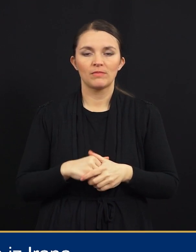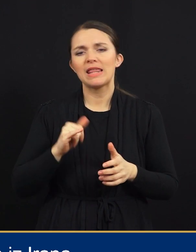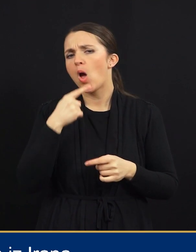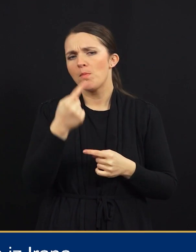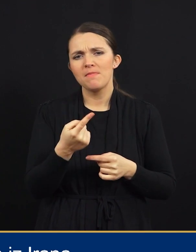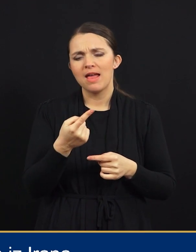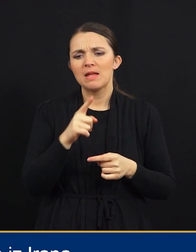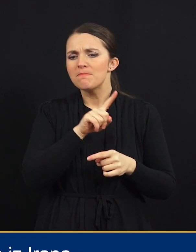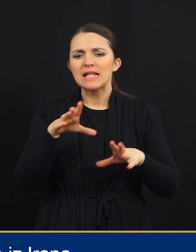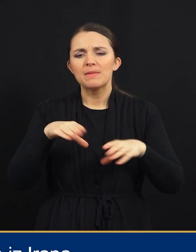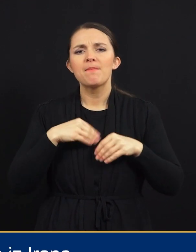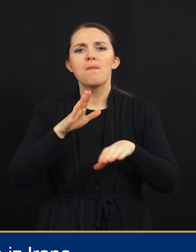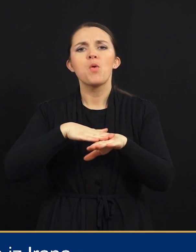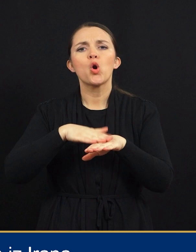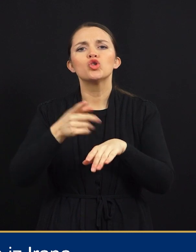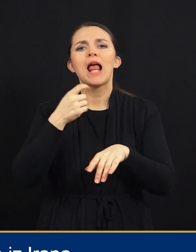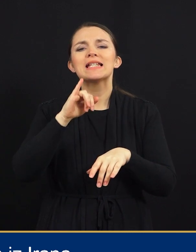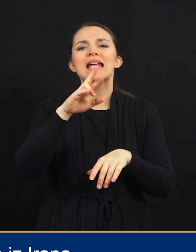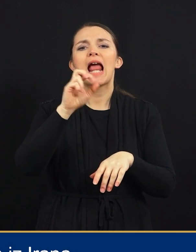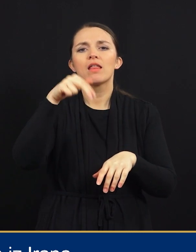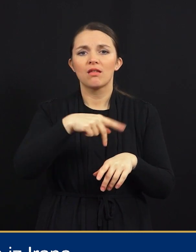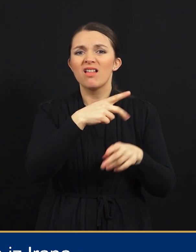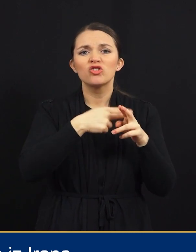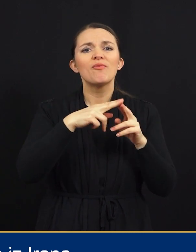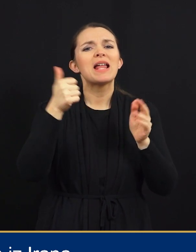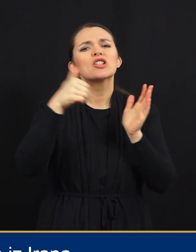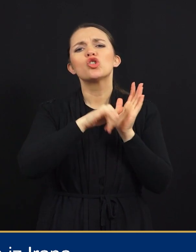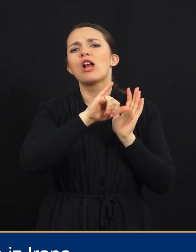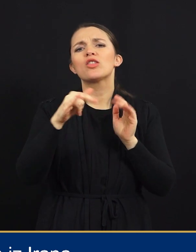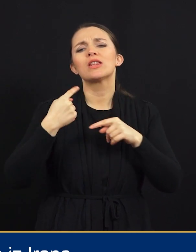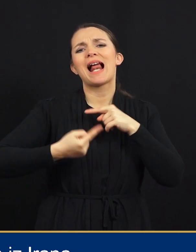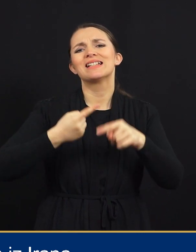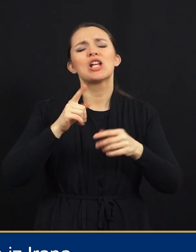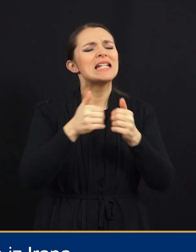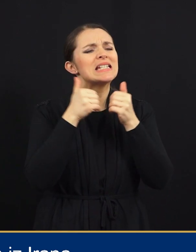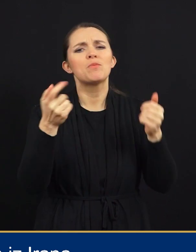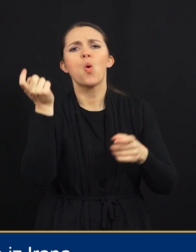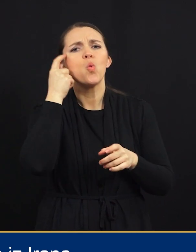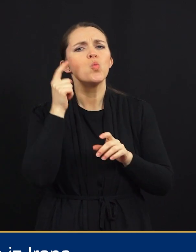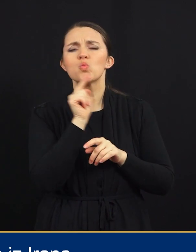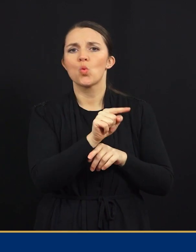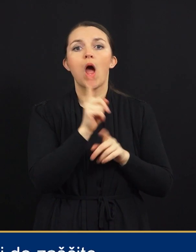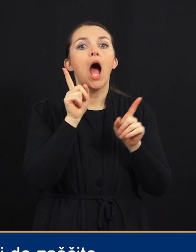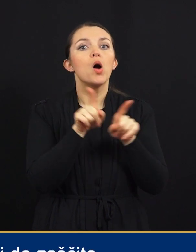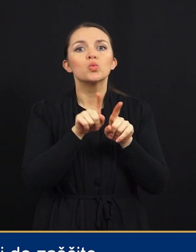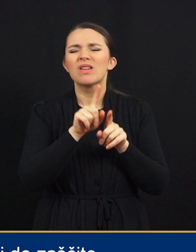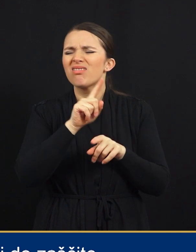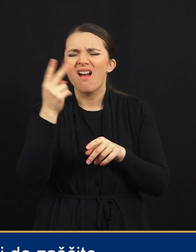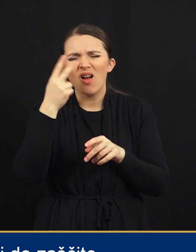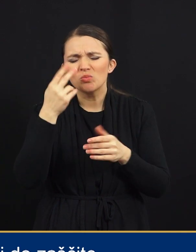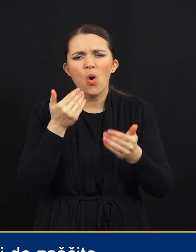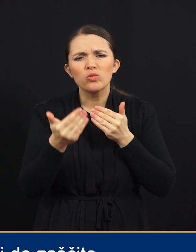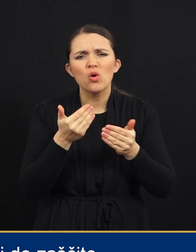Naj omenim nesprejemljiva poročila iz Irana, države s tisočletno tradicijo in z izjemno kulturo, a tudi z